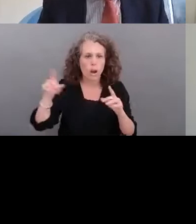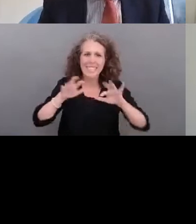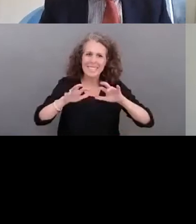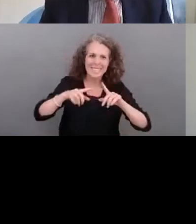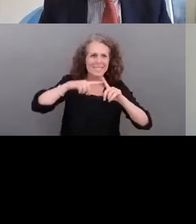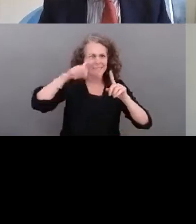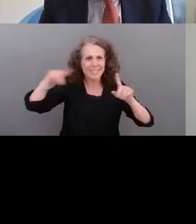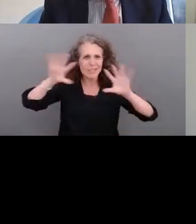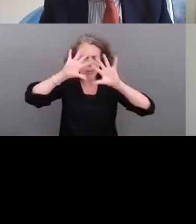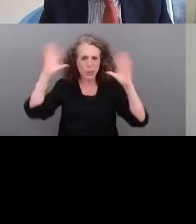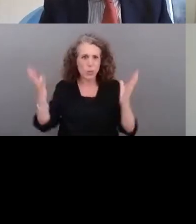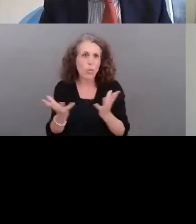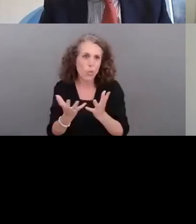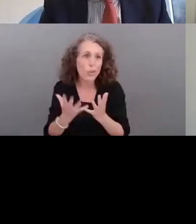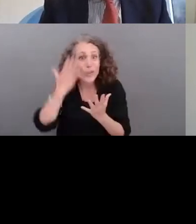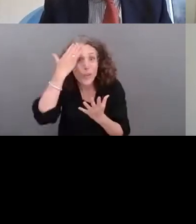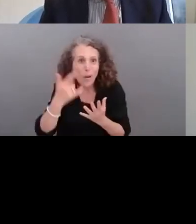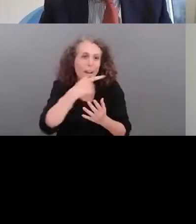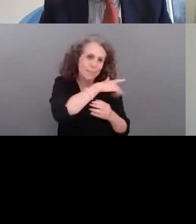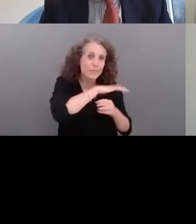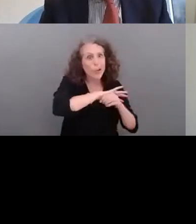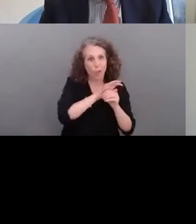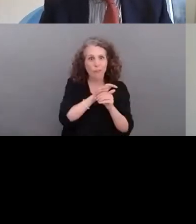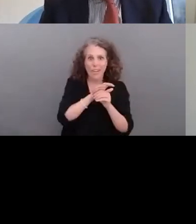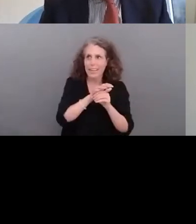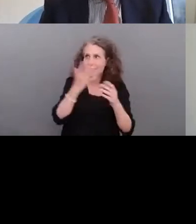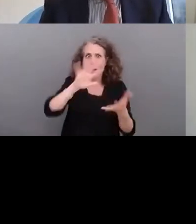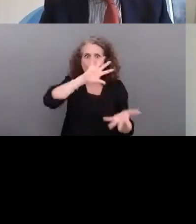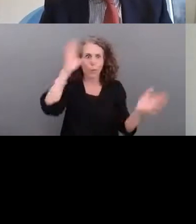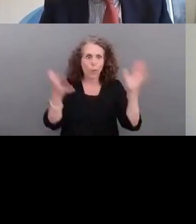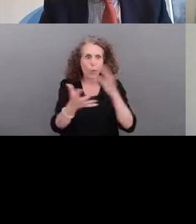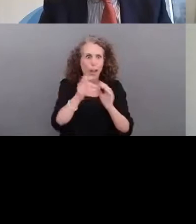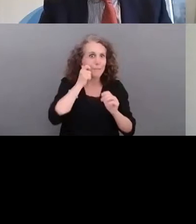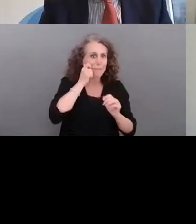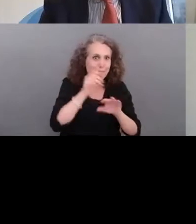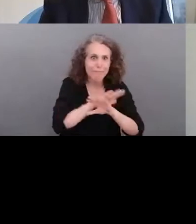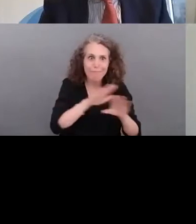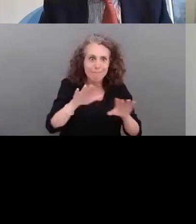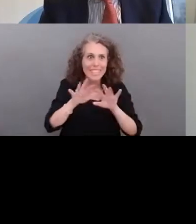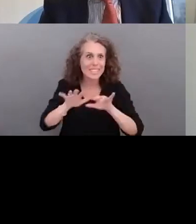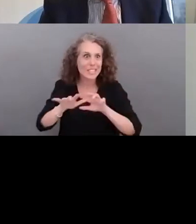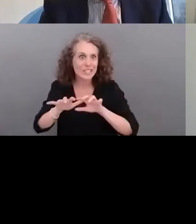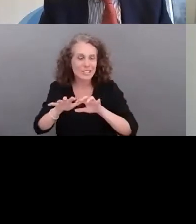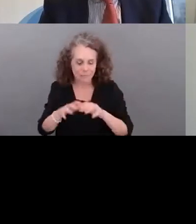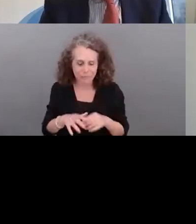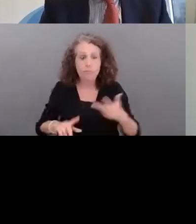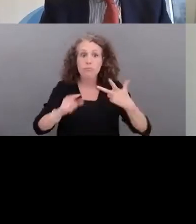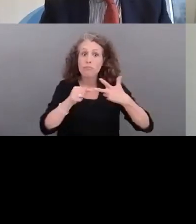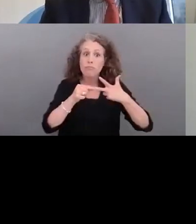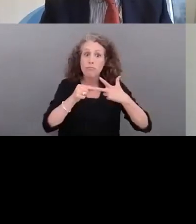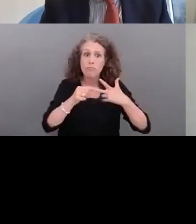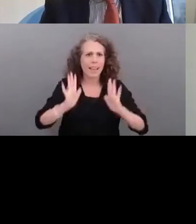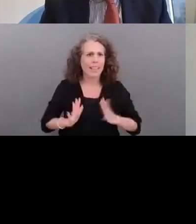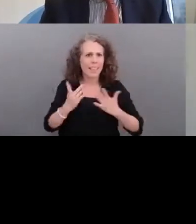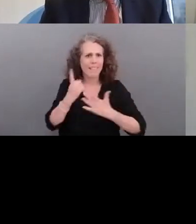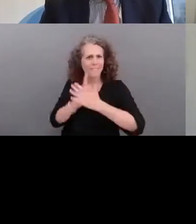notre adaptation au monde numérique, étant donné la pandémie de COVID-19 actuelle, suivie par une troisième séance sur